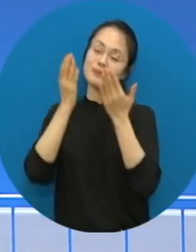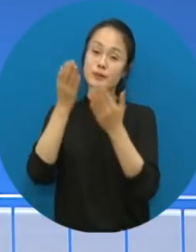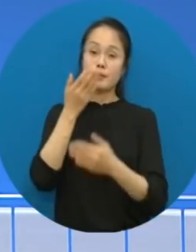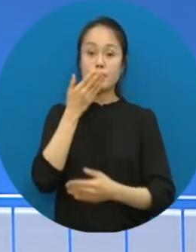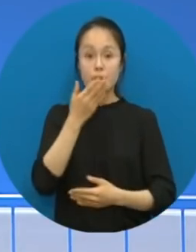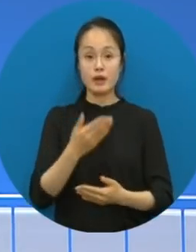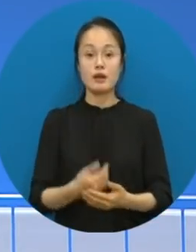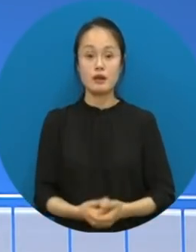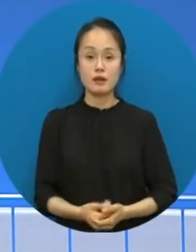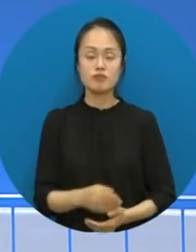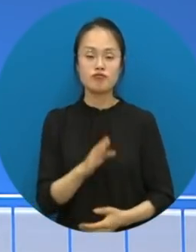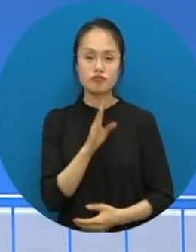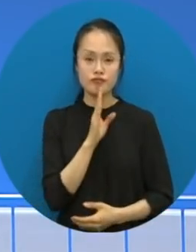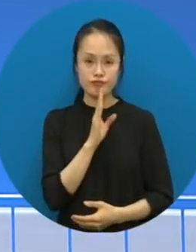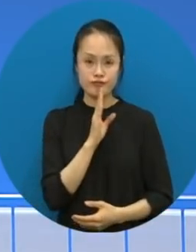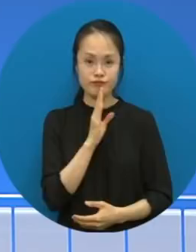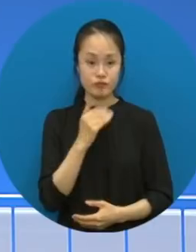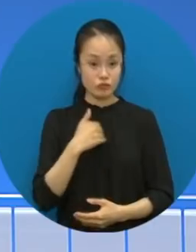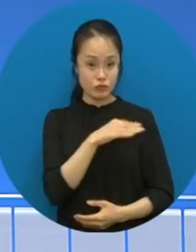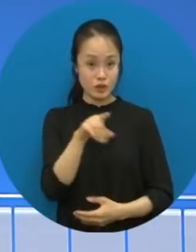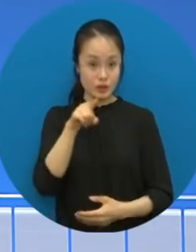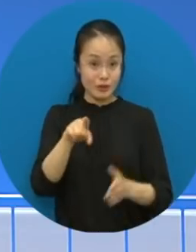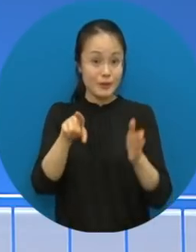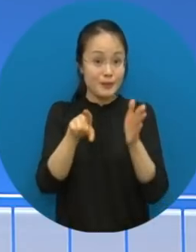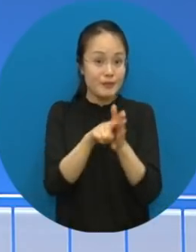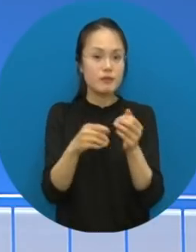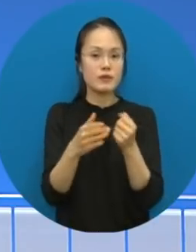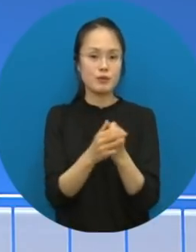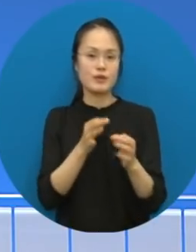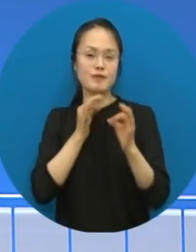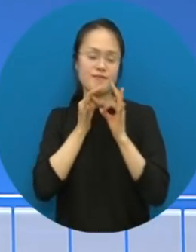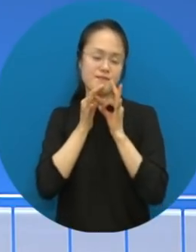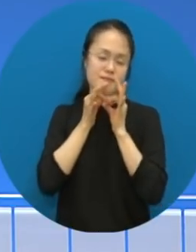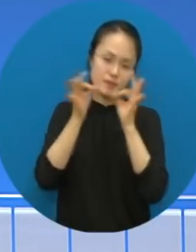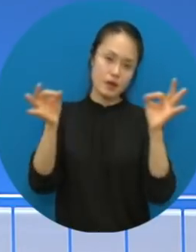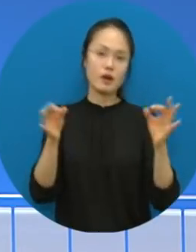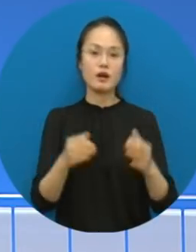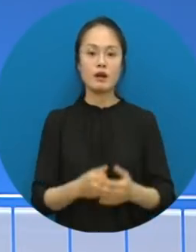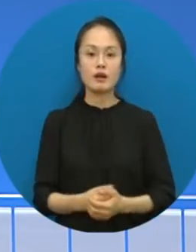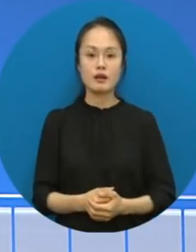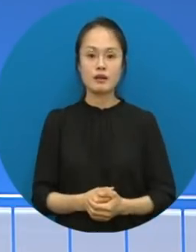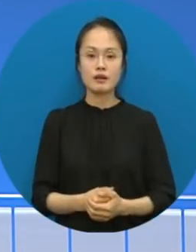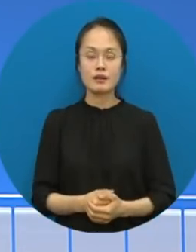그렇습니다. 우리도 그것을 믿기에 외쳤습니다.